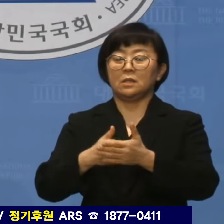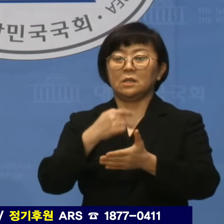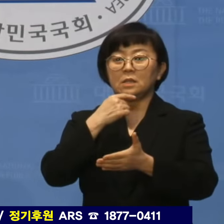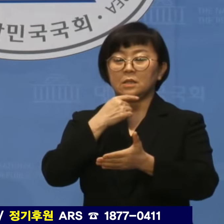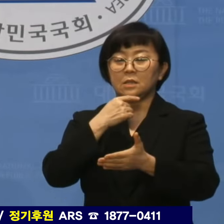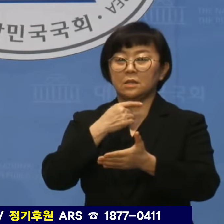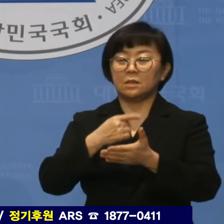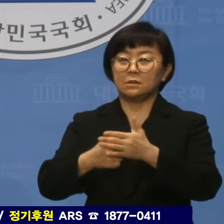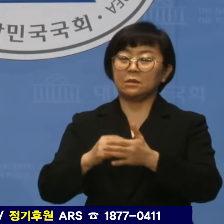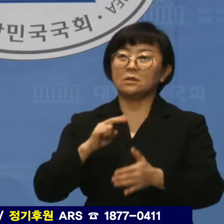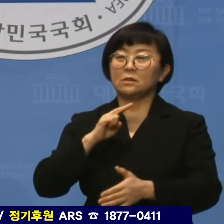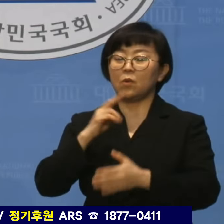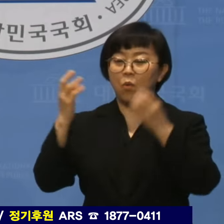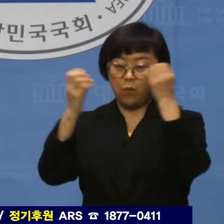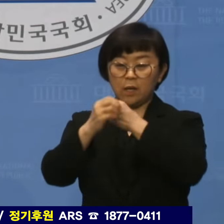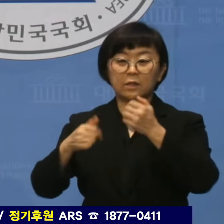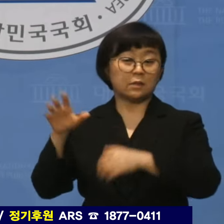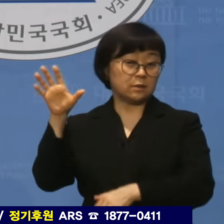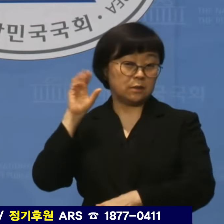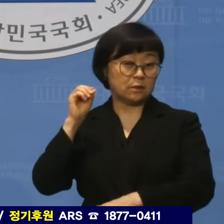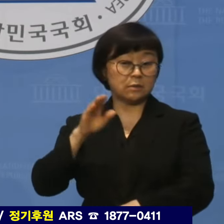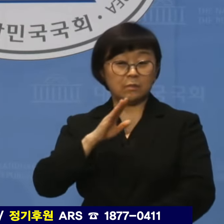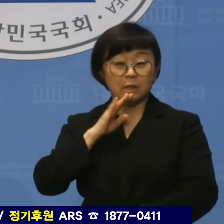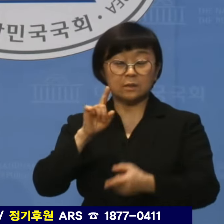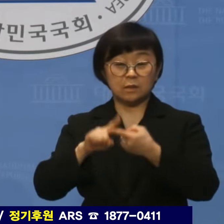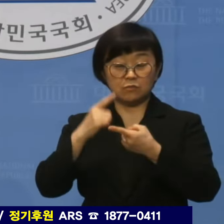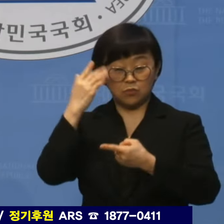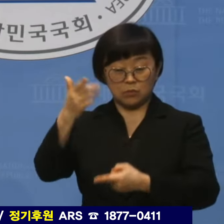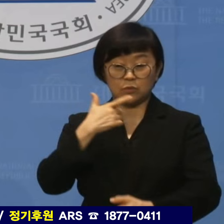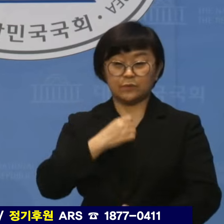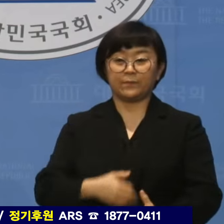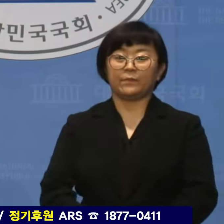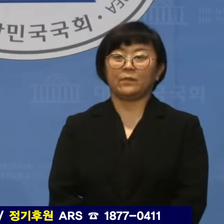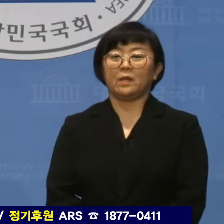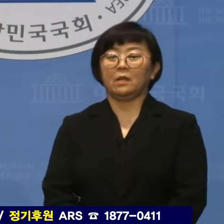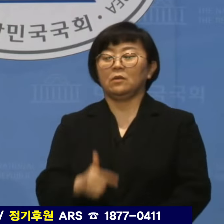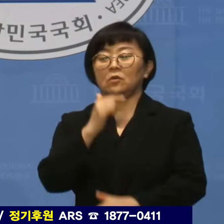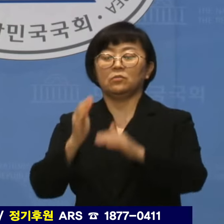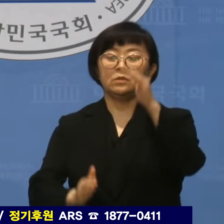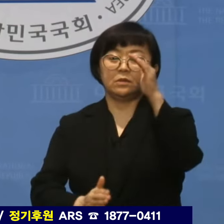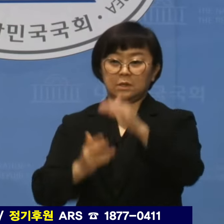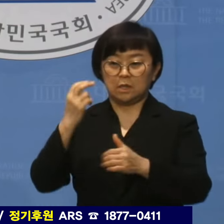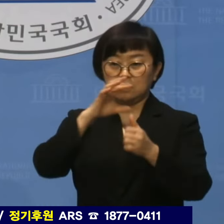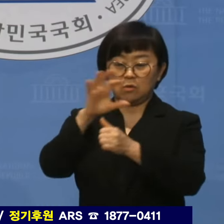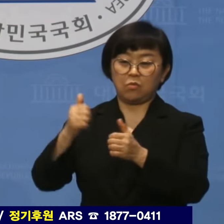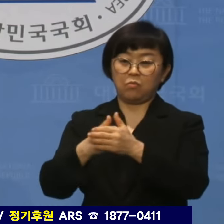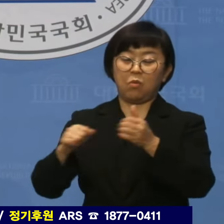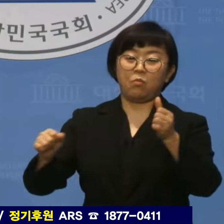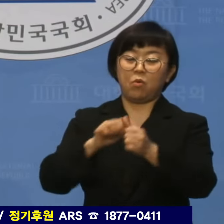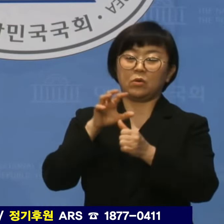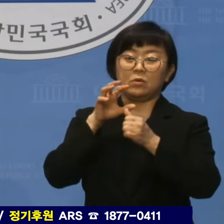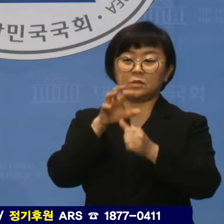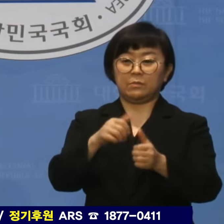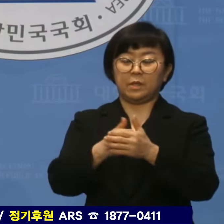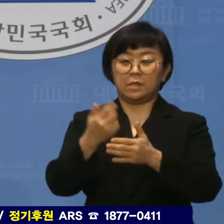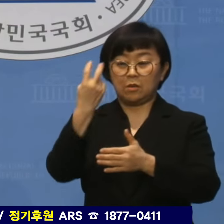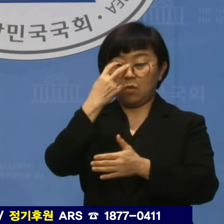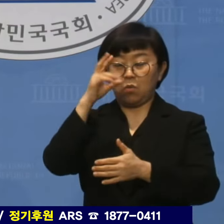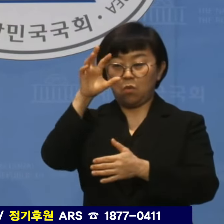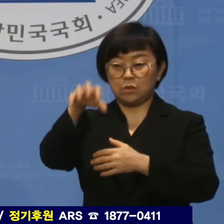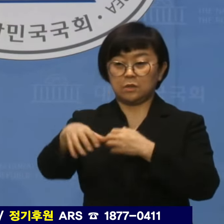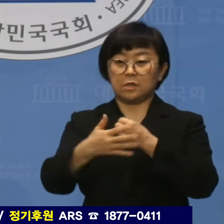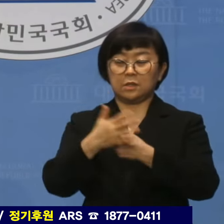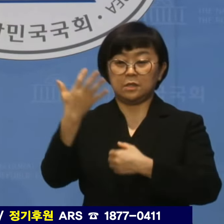곡해해 듣는 것이 과연 온당한 태도인지 묻고 싶습니다. 과잉 경호, 폭력 제압